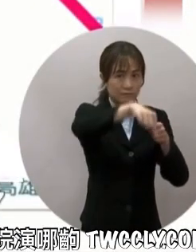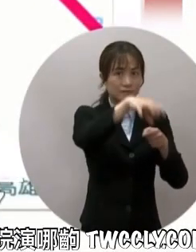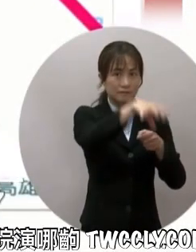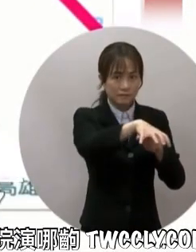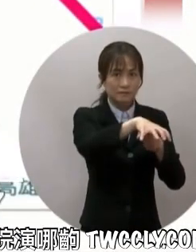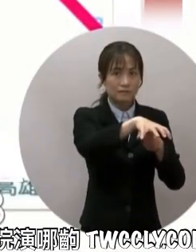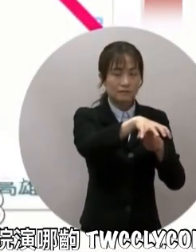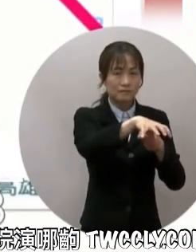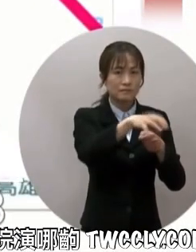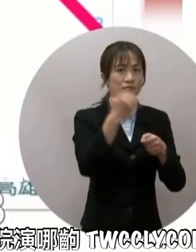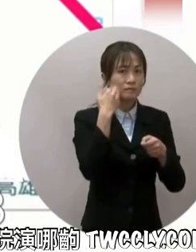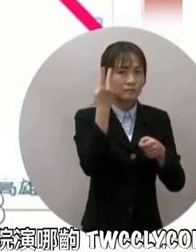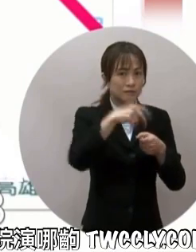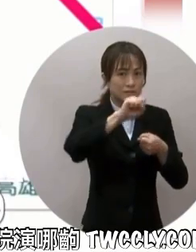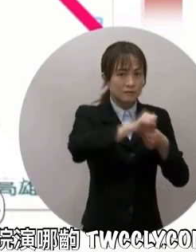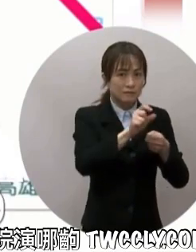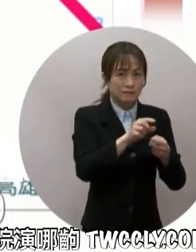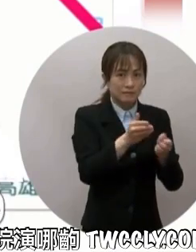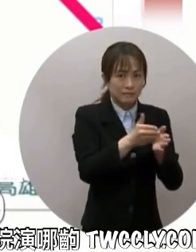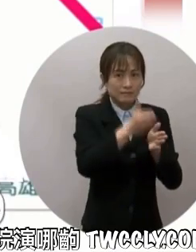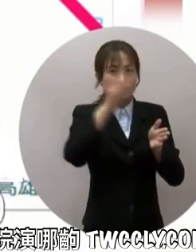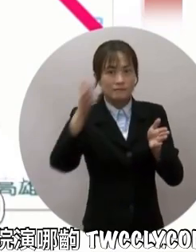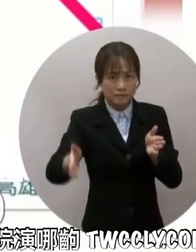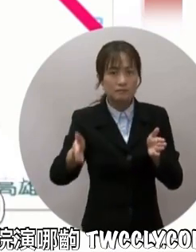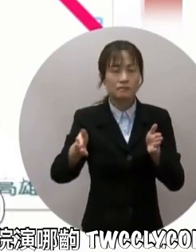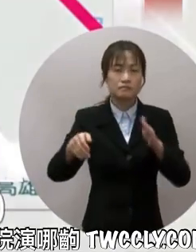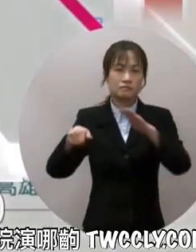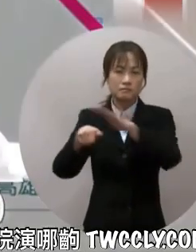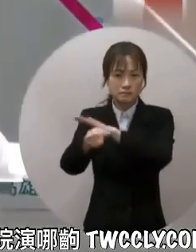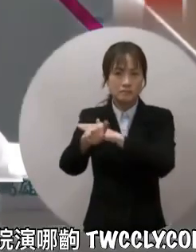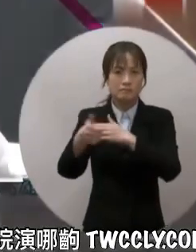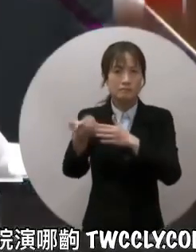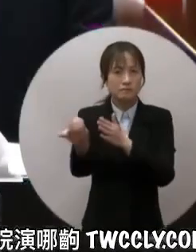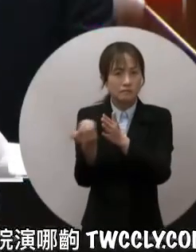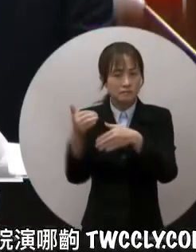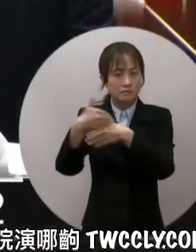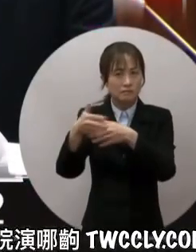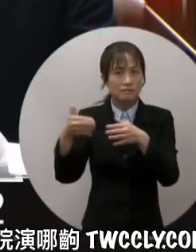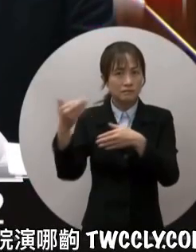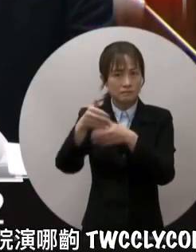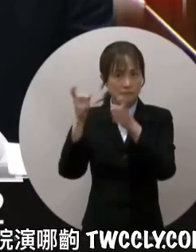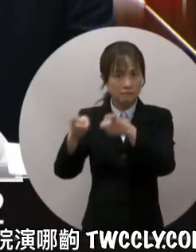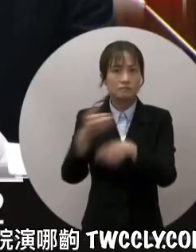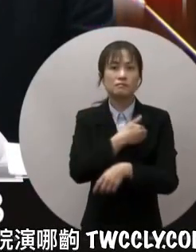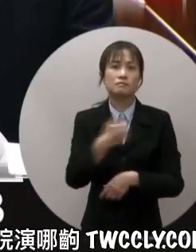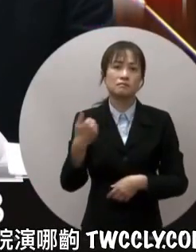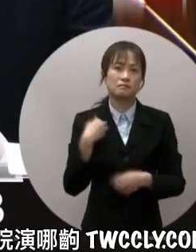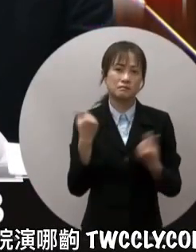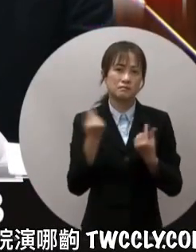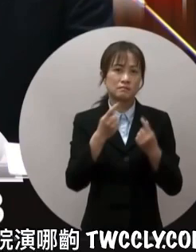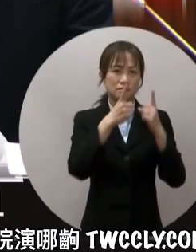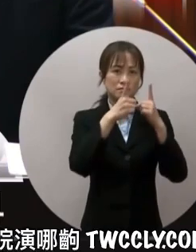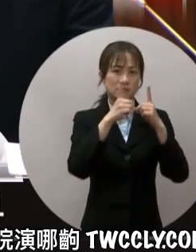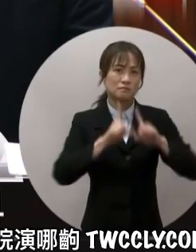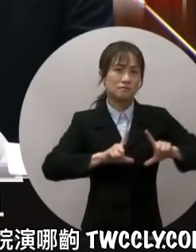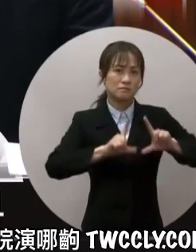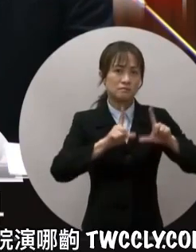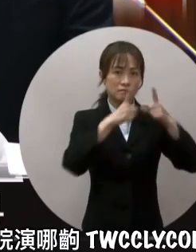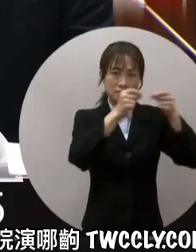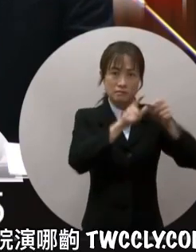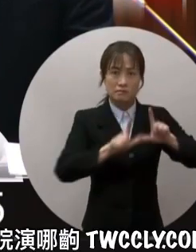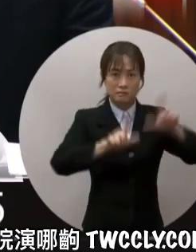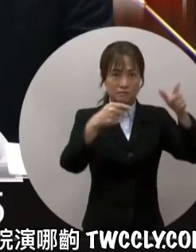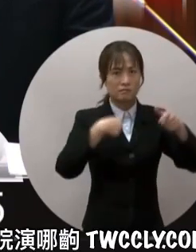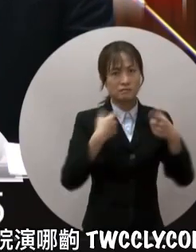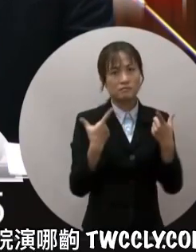到了前鎮魚港再一段路就進去那如果進去以後其實對於就像我們到了竹地到豐州我們一定會選擇搭乘他的